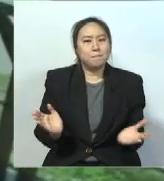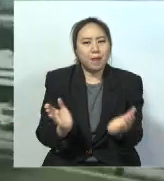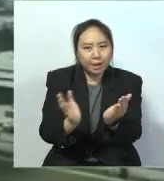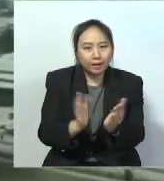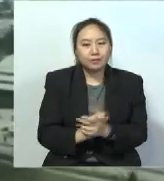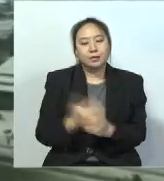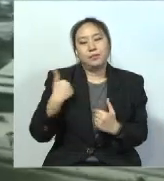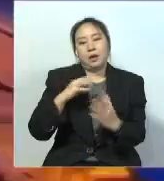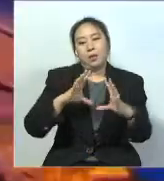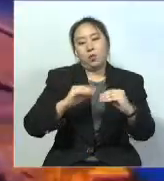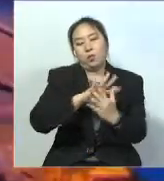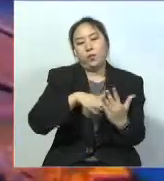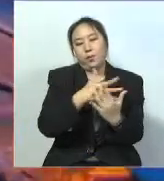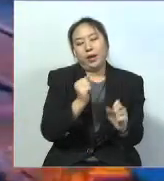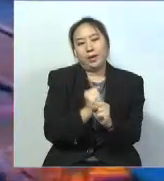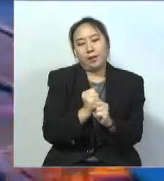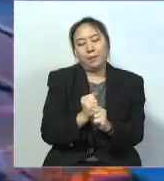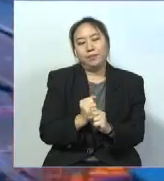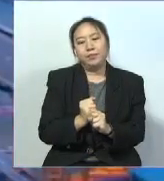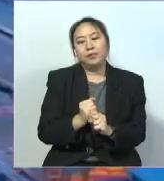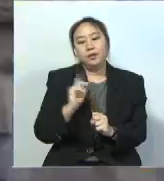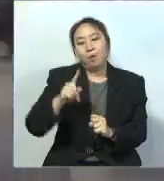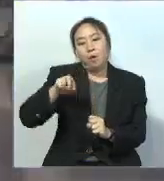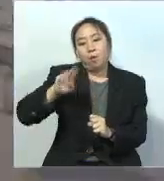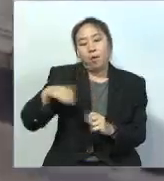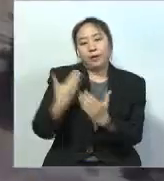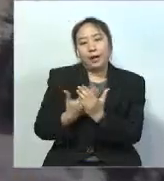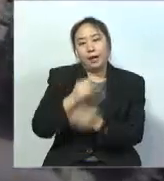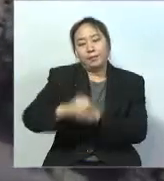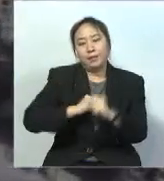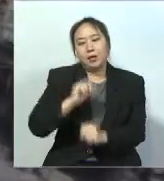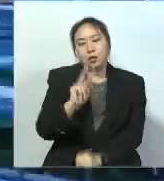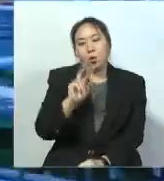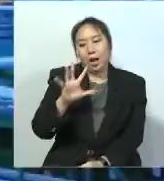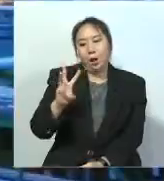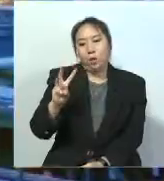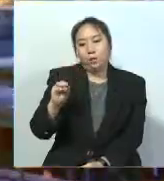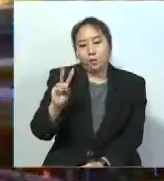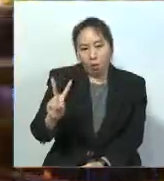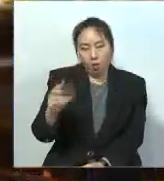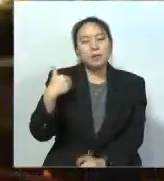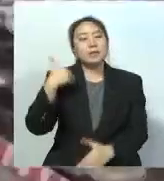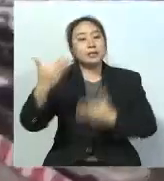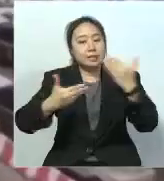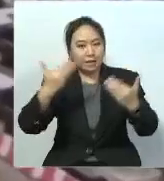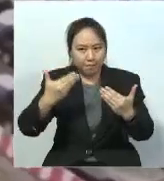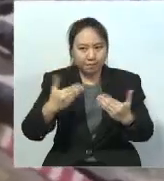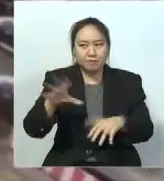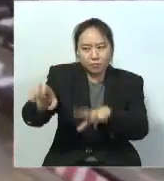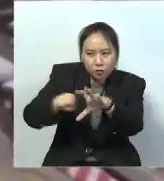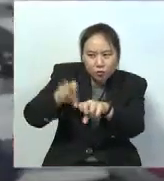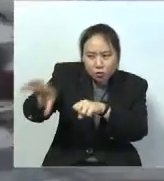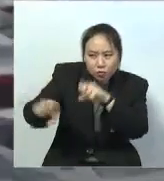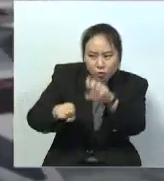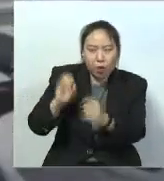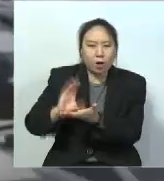ดทำแผนงานบูรณาการขับเคลื่อนตามพระราชบัญญัติงบประมาณปี62พร้อมสร้างกิจกรรมจูงใจการลงทุนในอุตสาหกรรมเป้